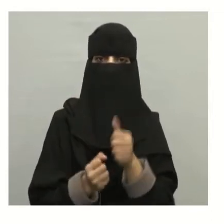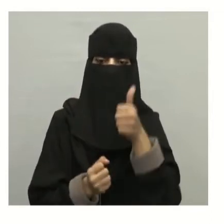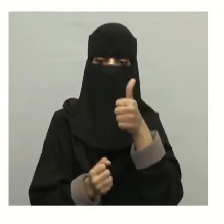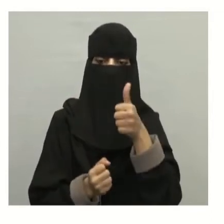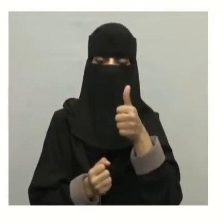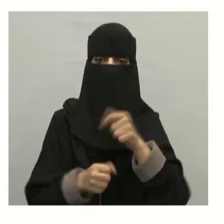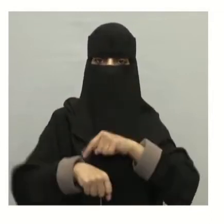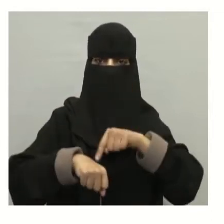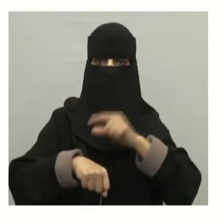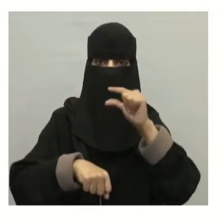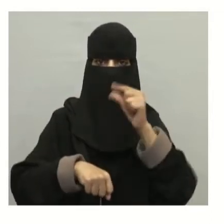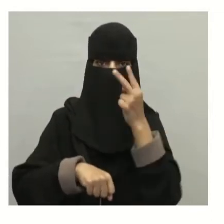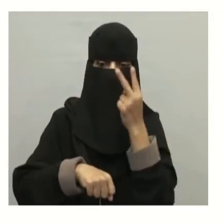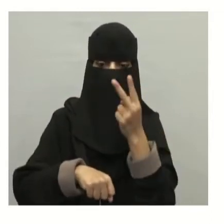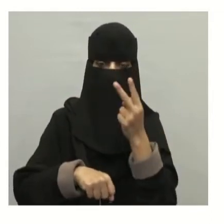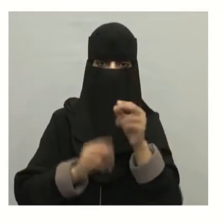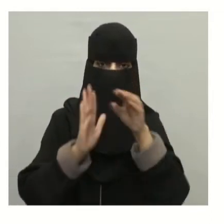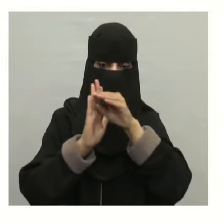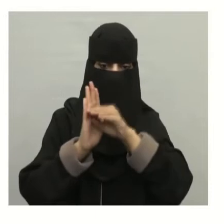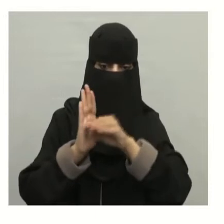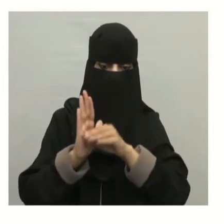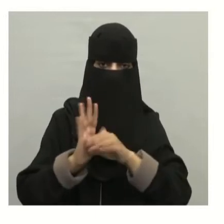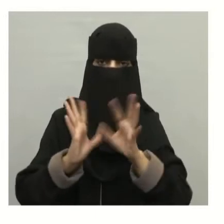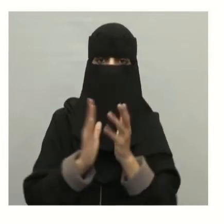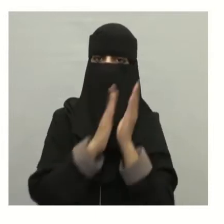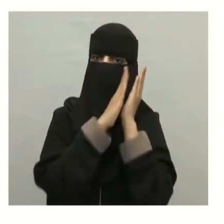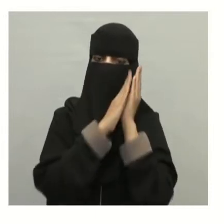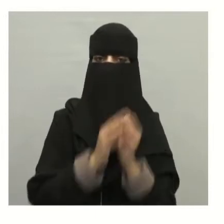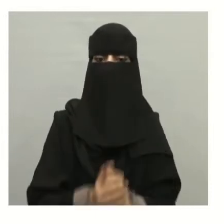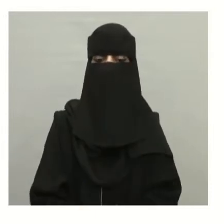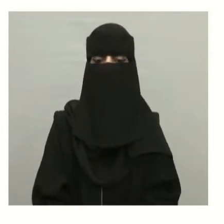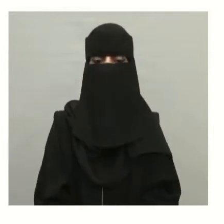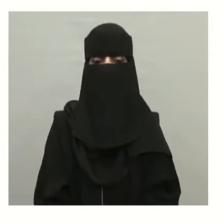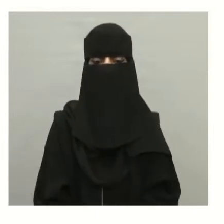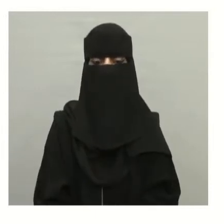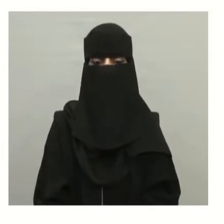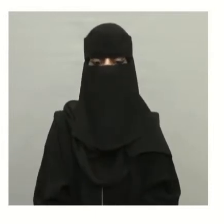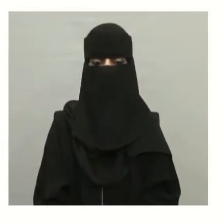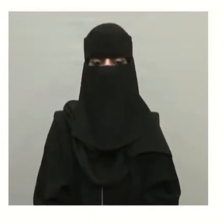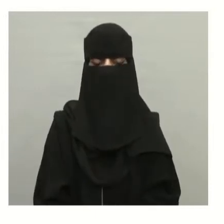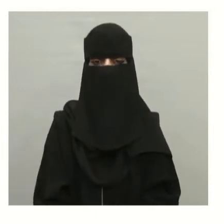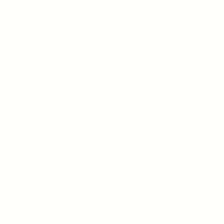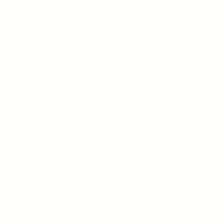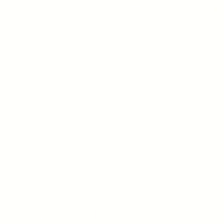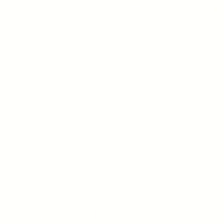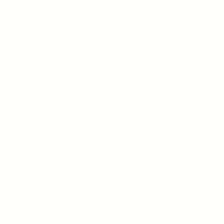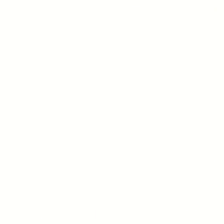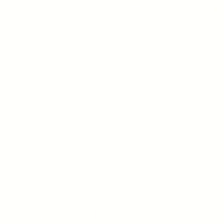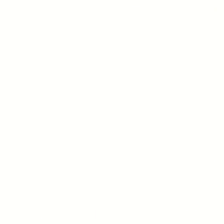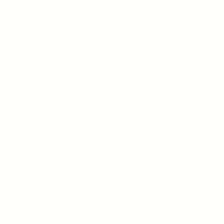لديك، دون خطوات تنظيف غرفتك.